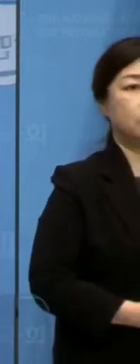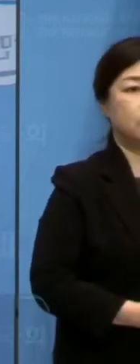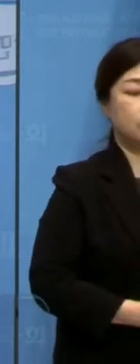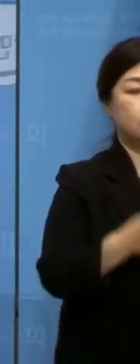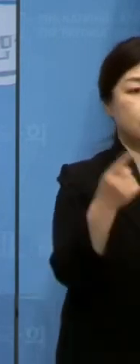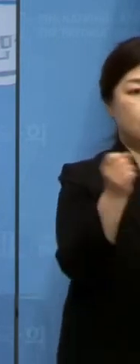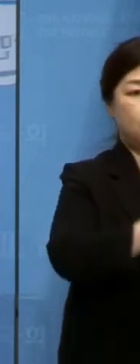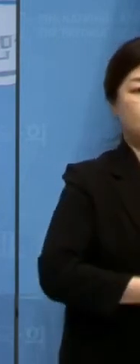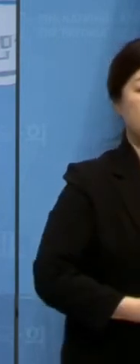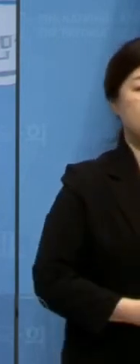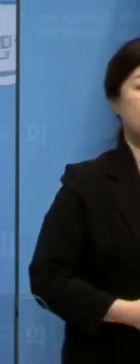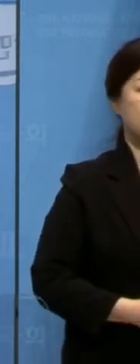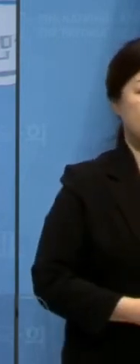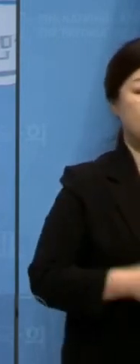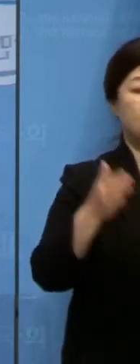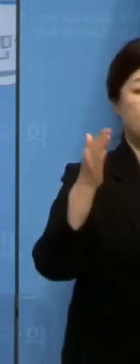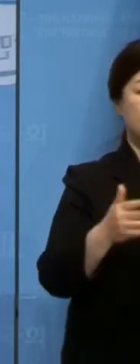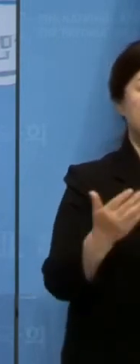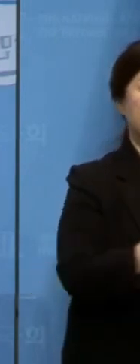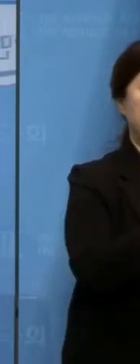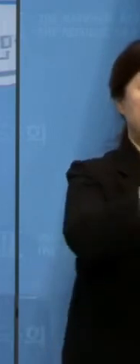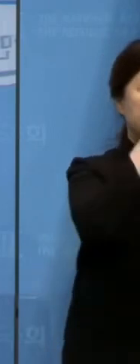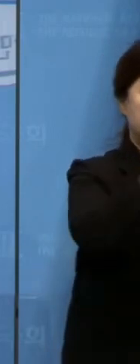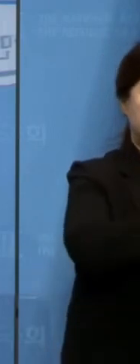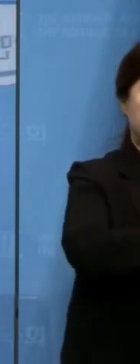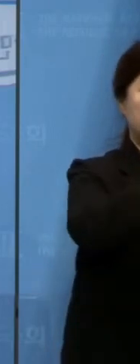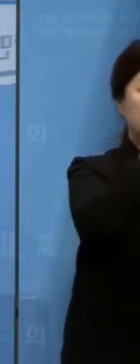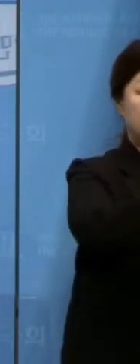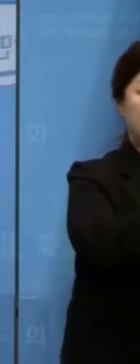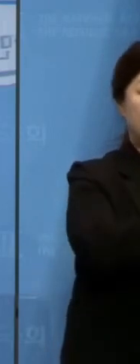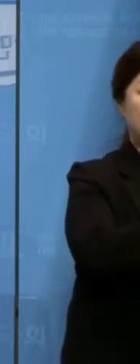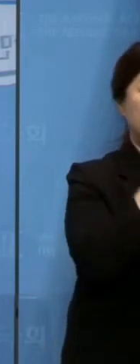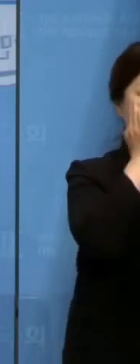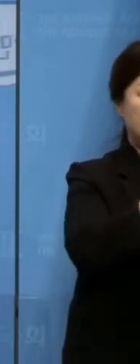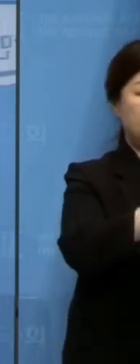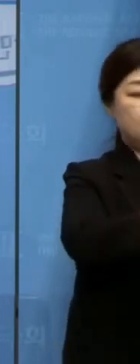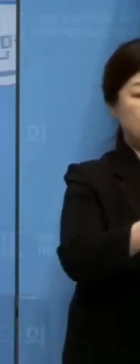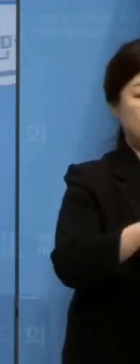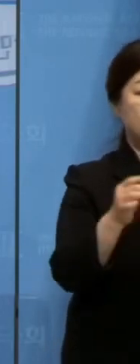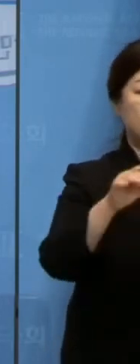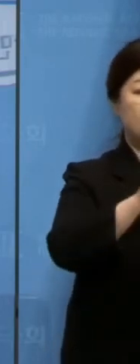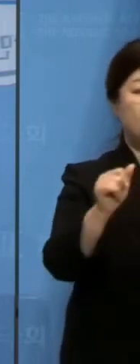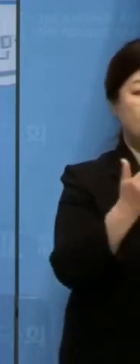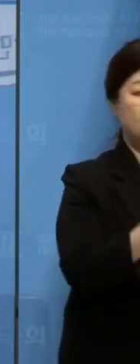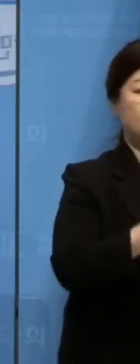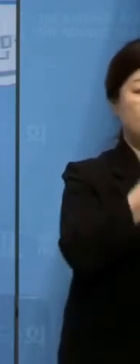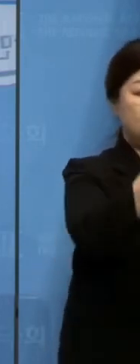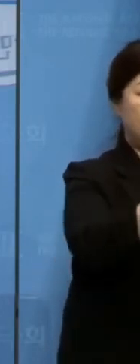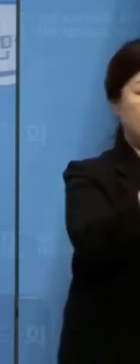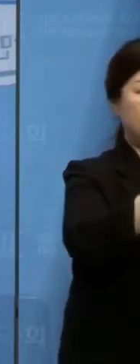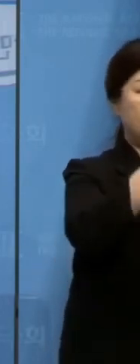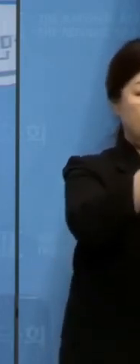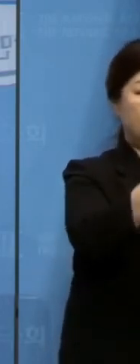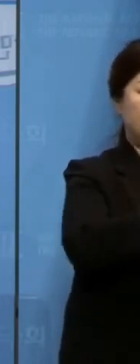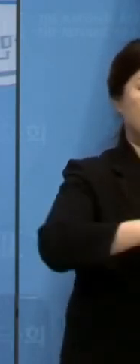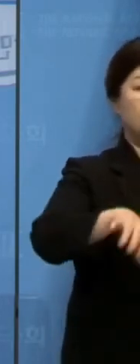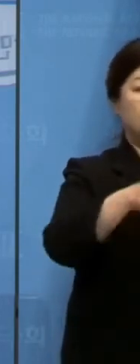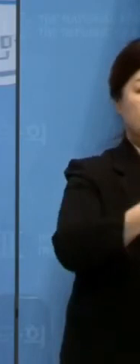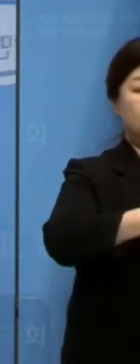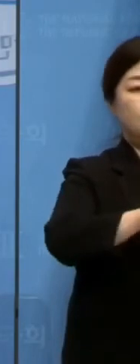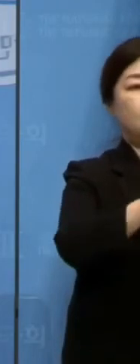2010년과 2011년까지 개발 제한 구역, 일명 그린벨트 땅을 넘기는 대가로